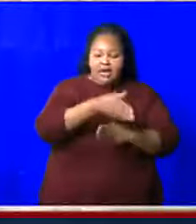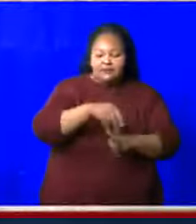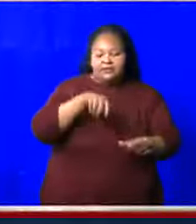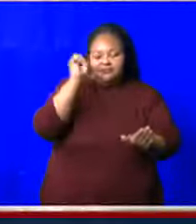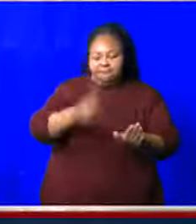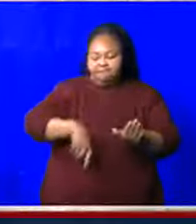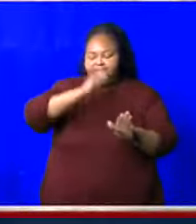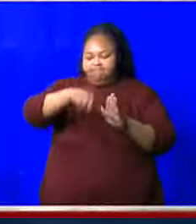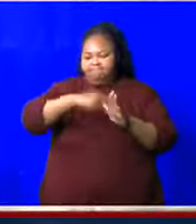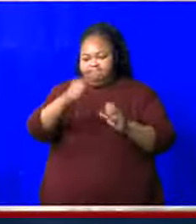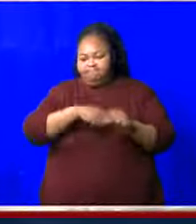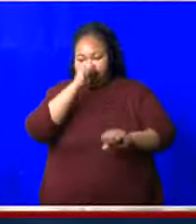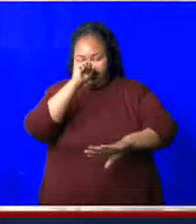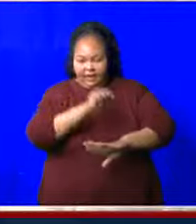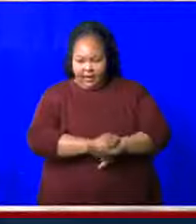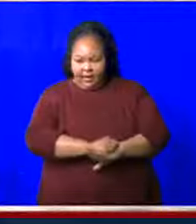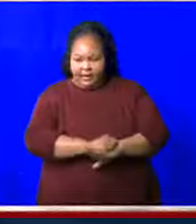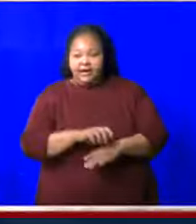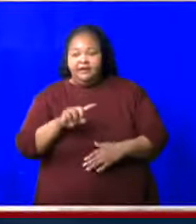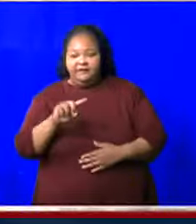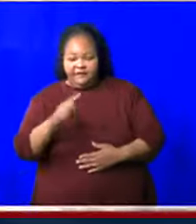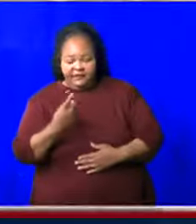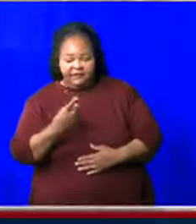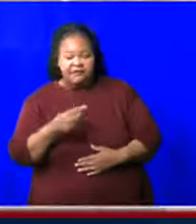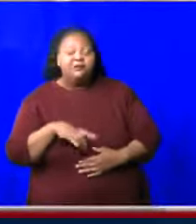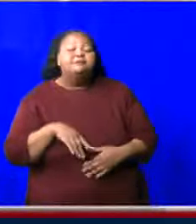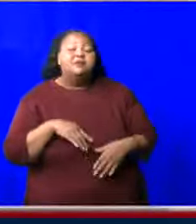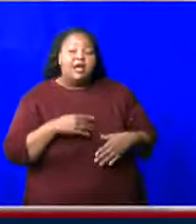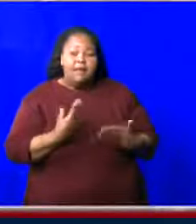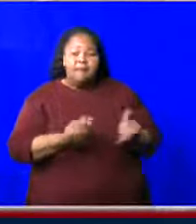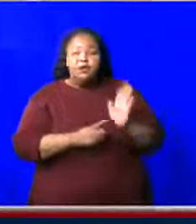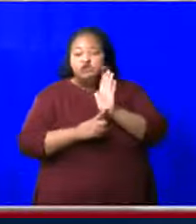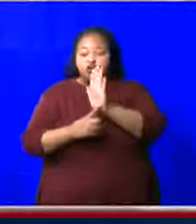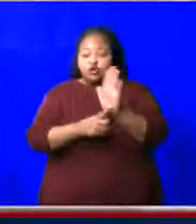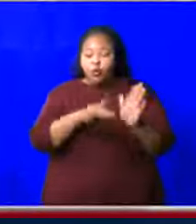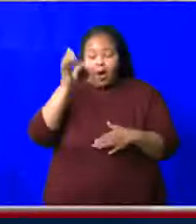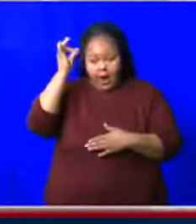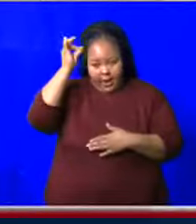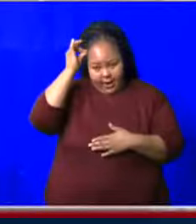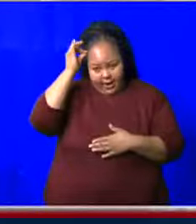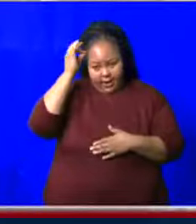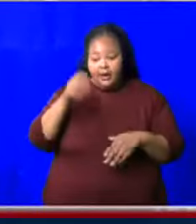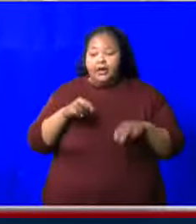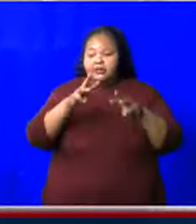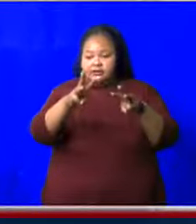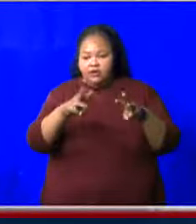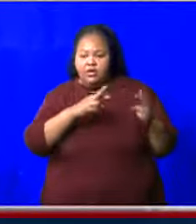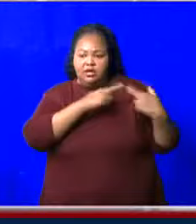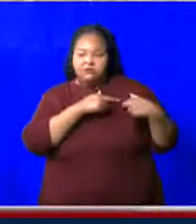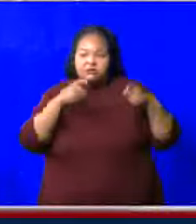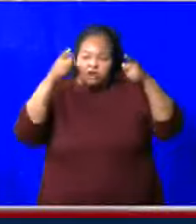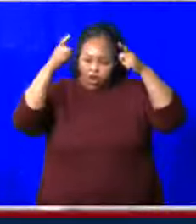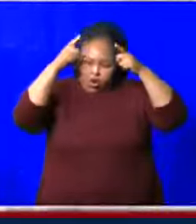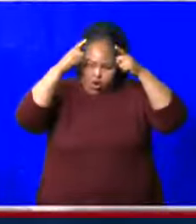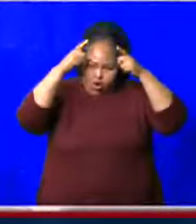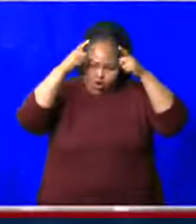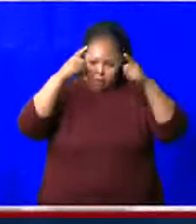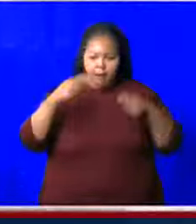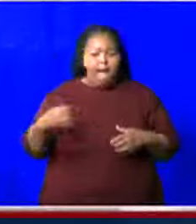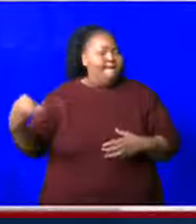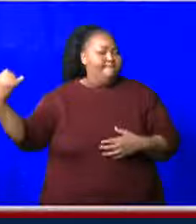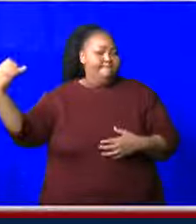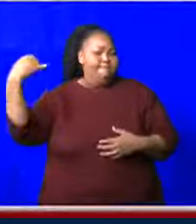nkampani icaleke yakhonjwa lapho temukelwa khona tinkomo letawuhlatshwa. Yachazelwa ukuthi kule nkampani kuhlatshwa